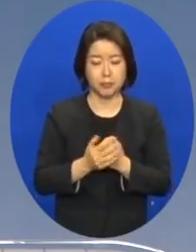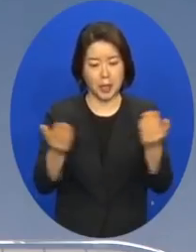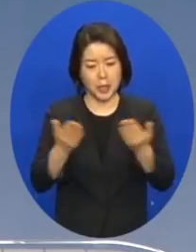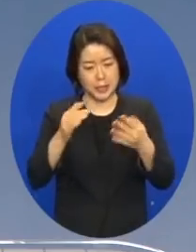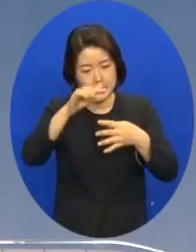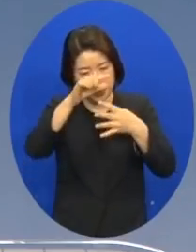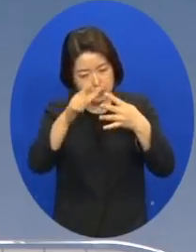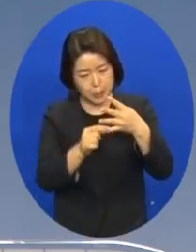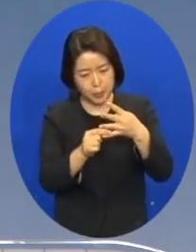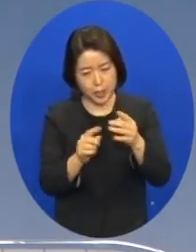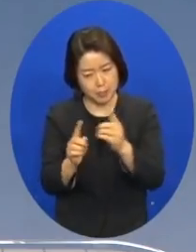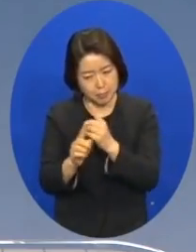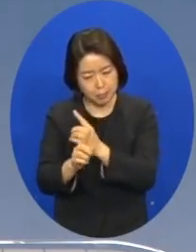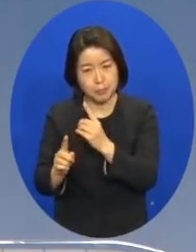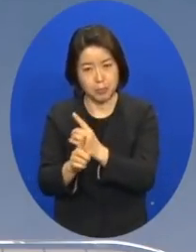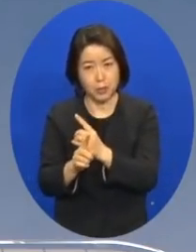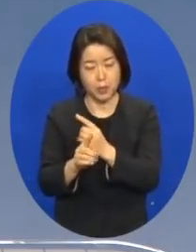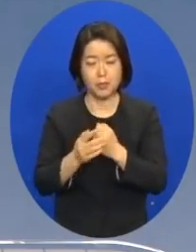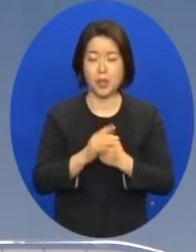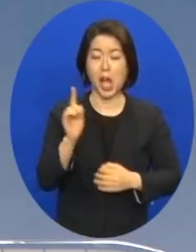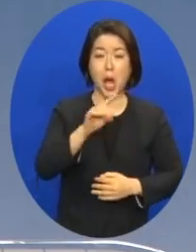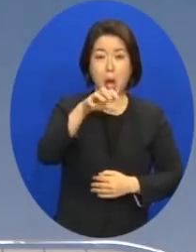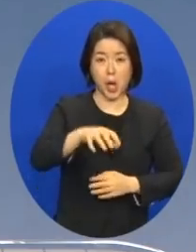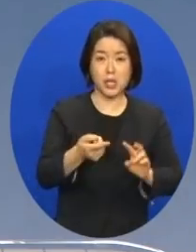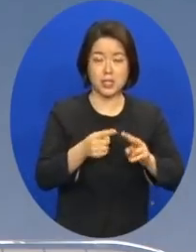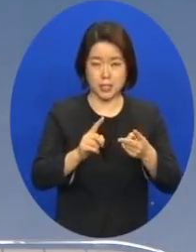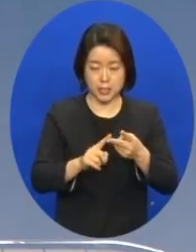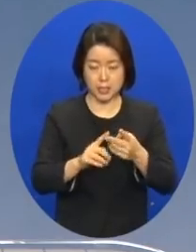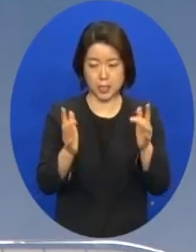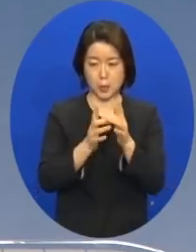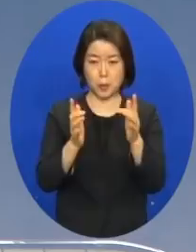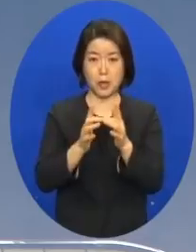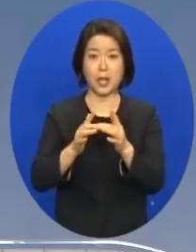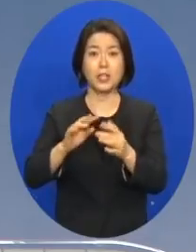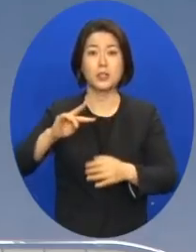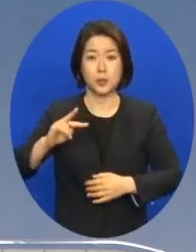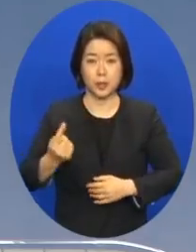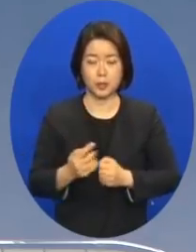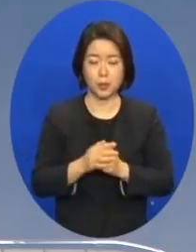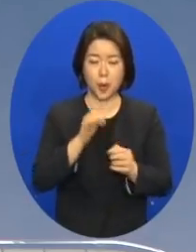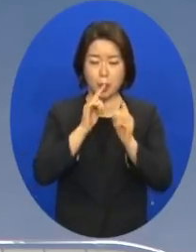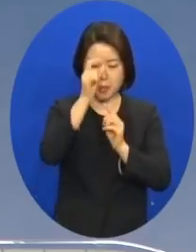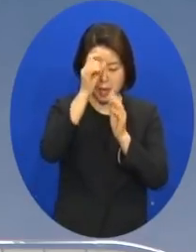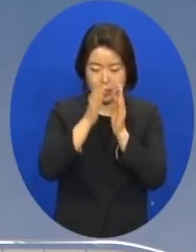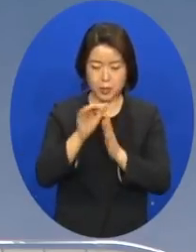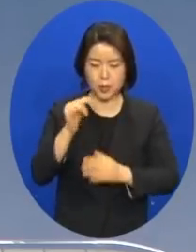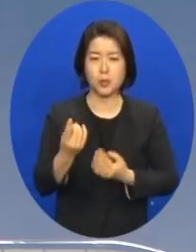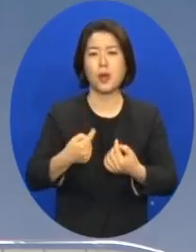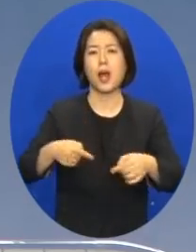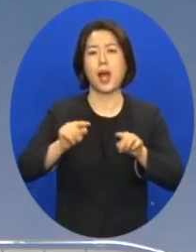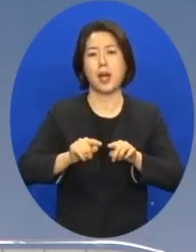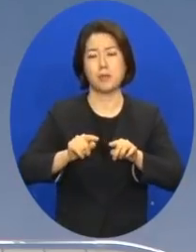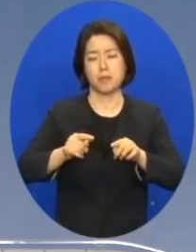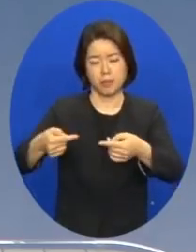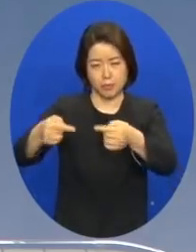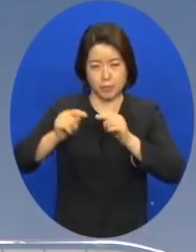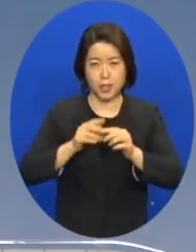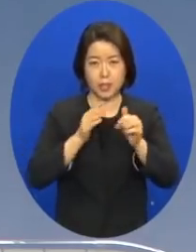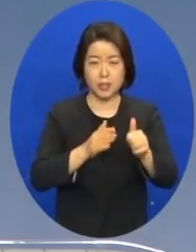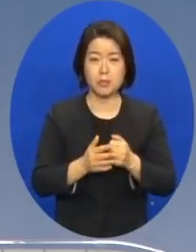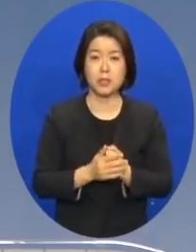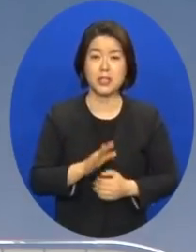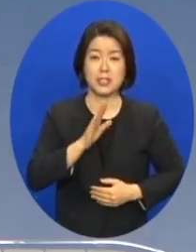시간 조정하셔서 어디서든지 꼭 온라인으로라도 말씀 기도회 함께 해 주시기 바랍니다. 정말